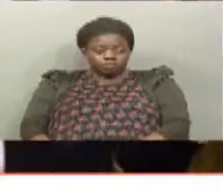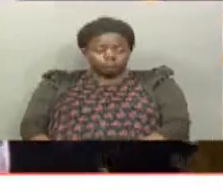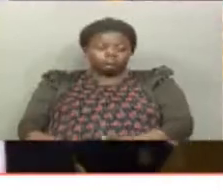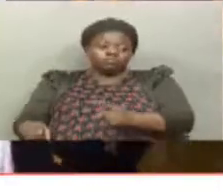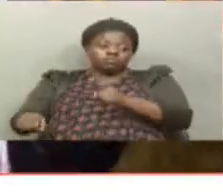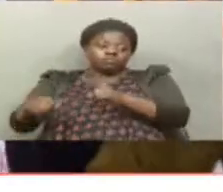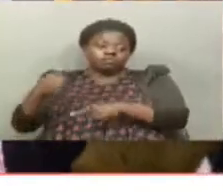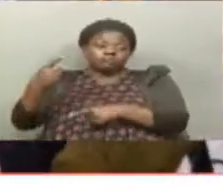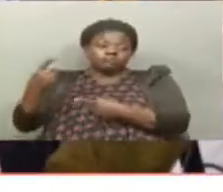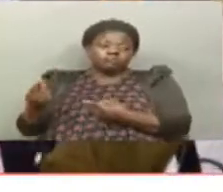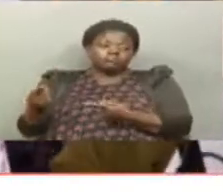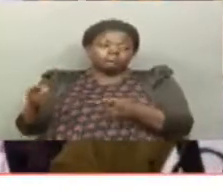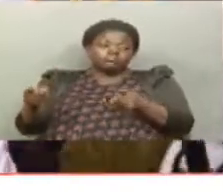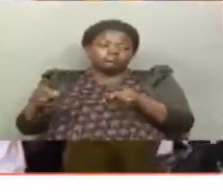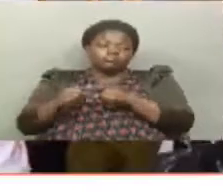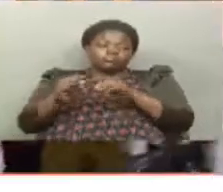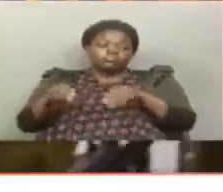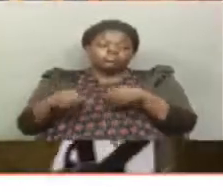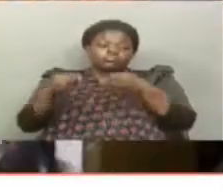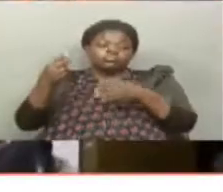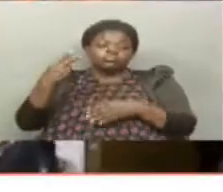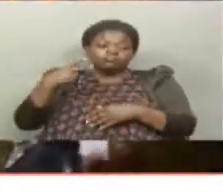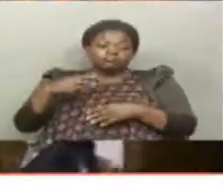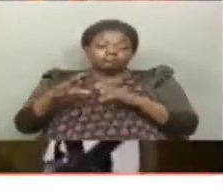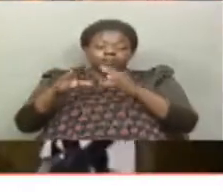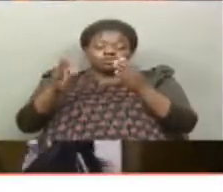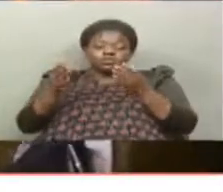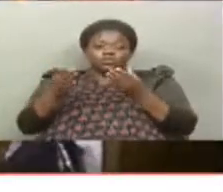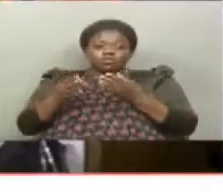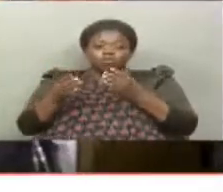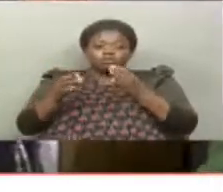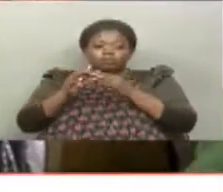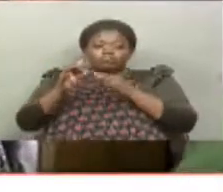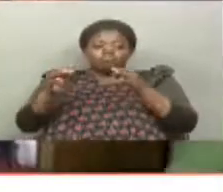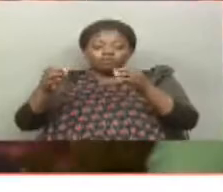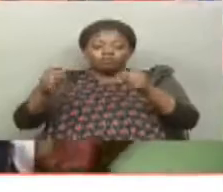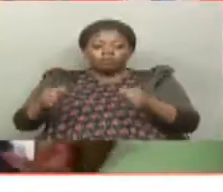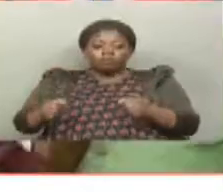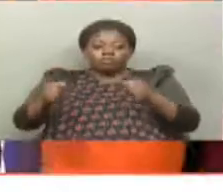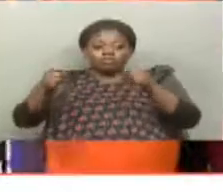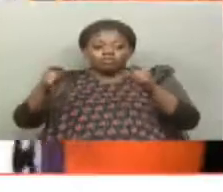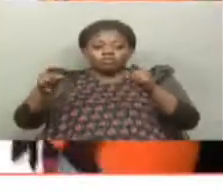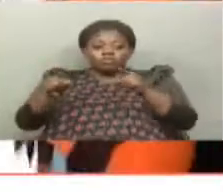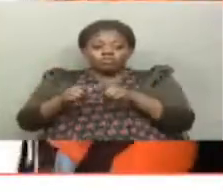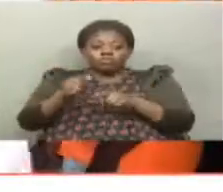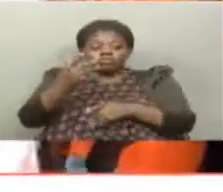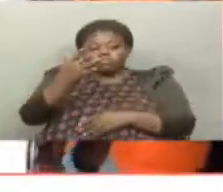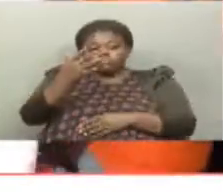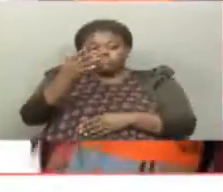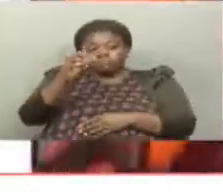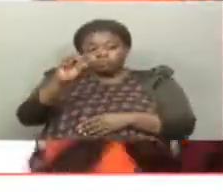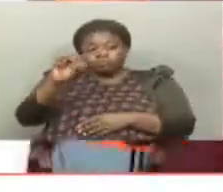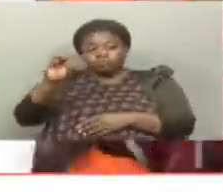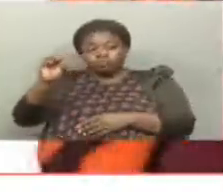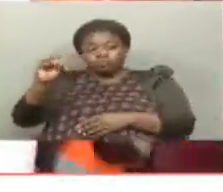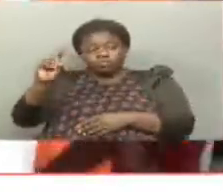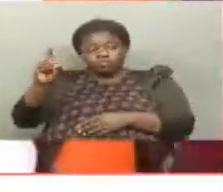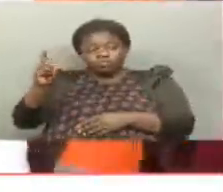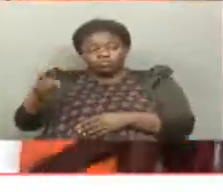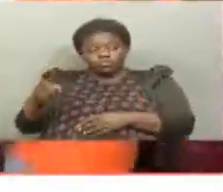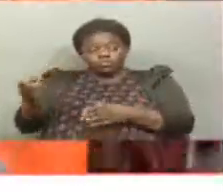Abawanguzi abakyengera FC nabo baweereddwa seti y'omujoozi omupiira emidaali, ekikopo wamu n'ensimbi emitwalo 5 ng'omukolo gwakoleddwa ambasada